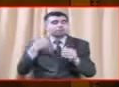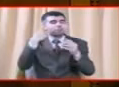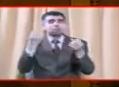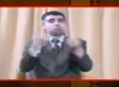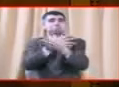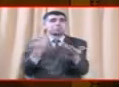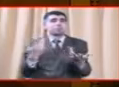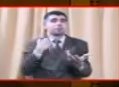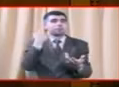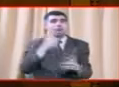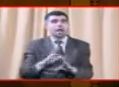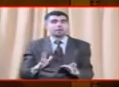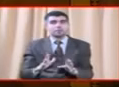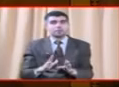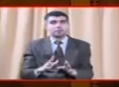كان ردا